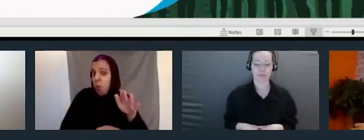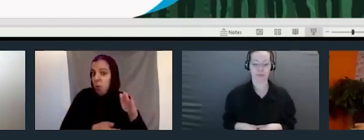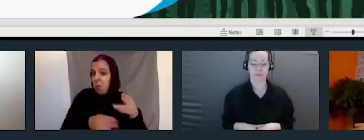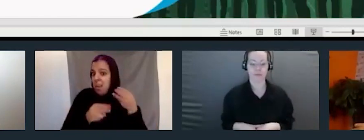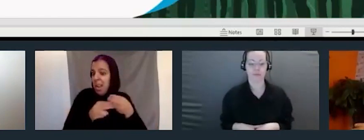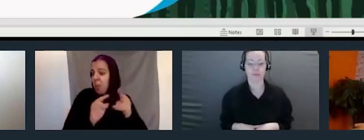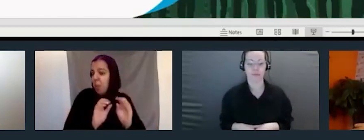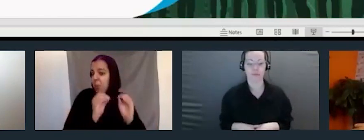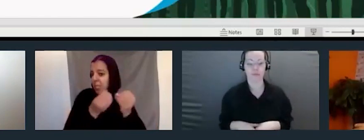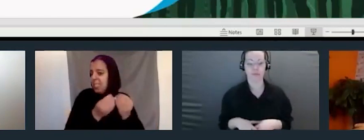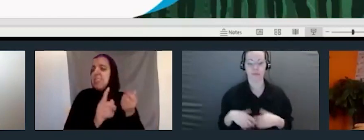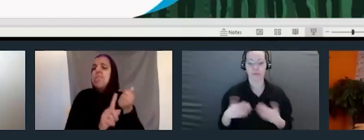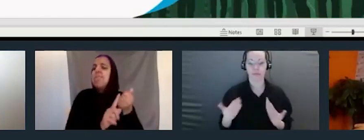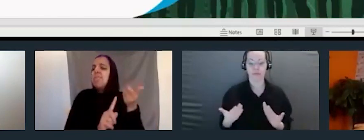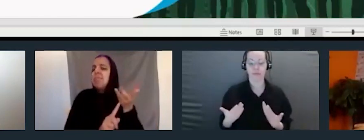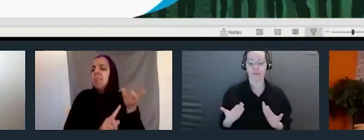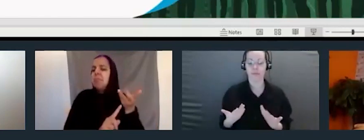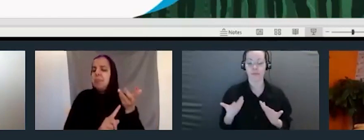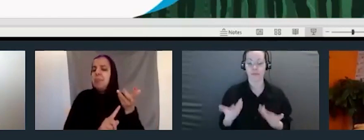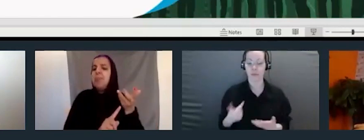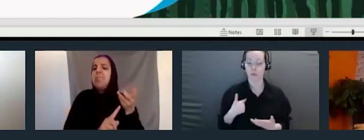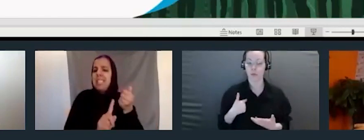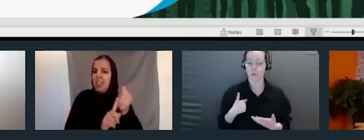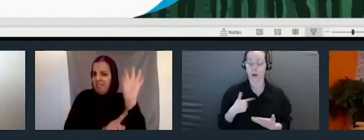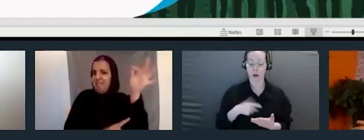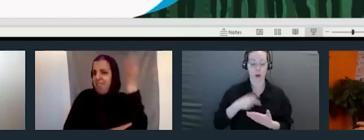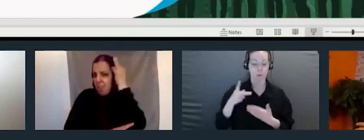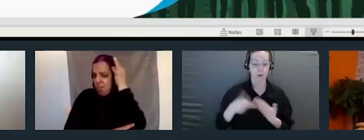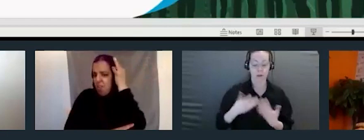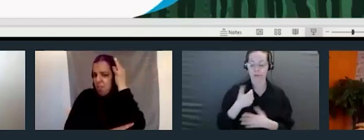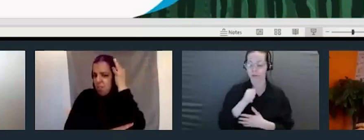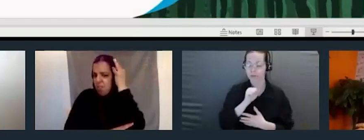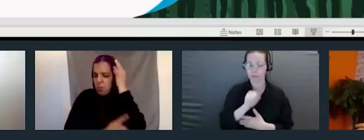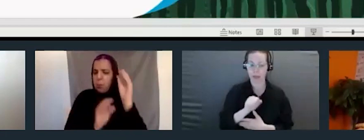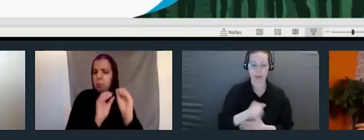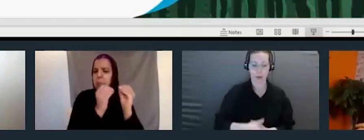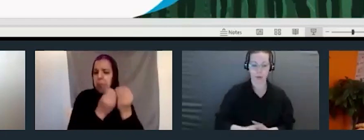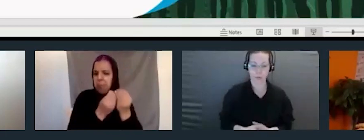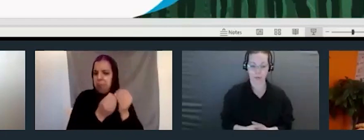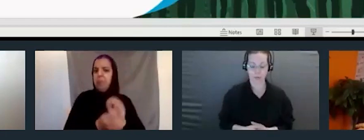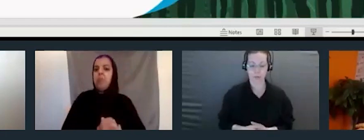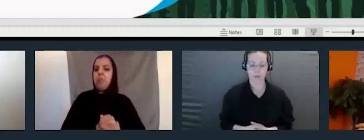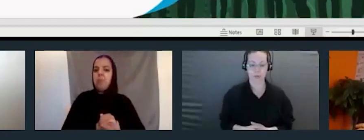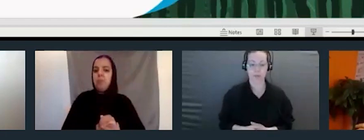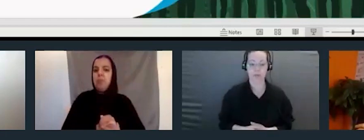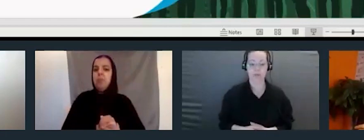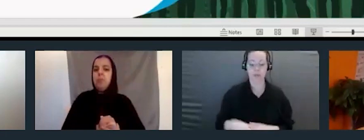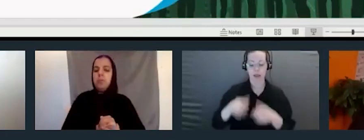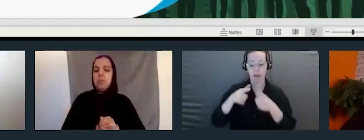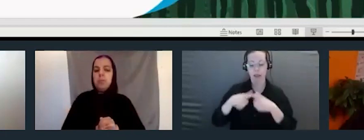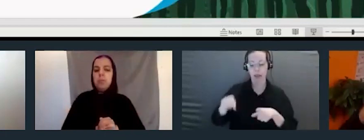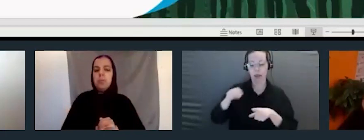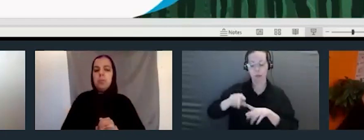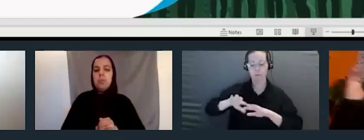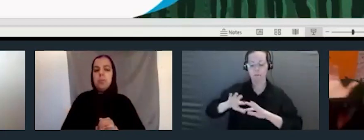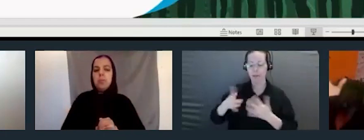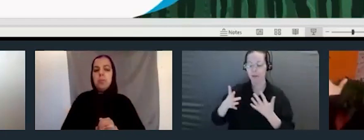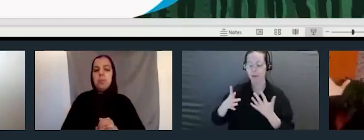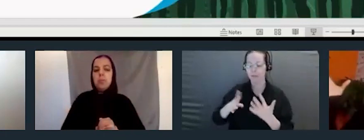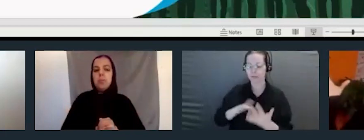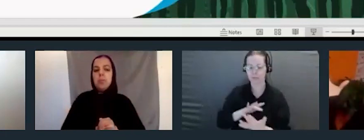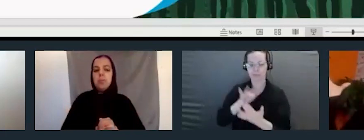niveau fédéral. Alors, ce que le gouvernement fédéral avait compris, c'est qu'à travers le Canada, c'est